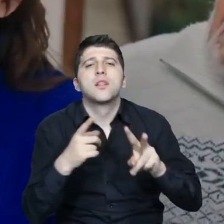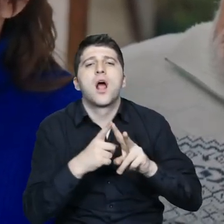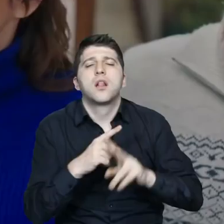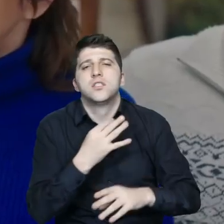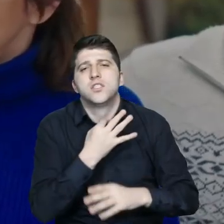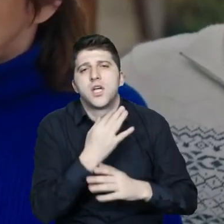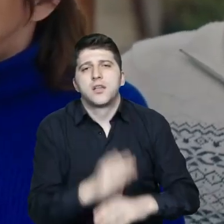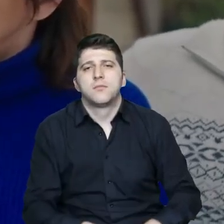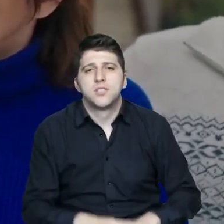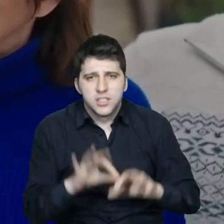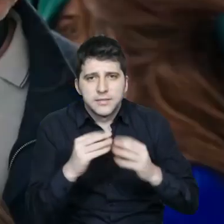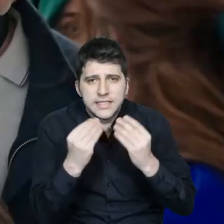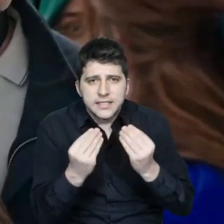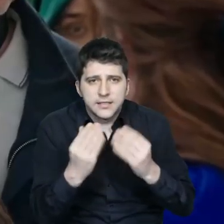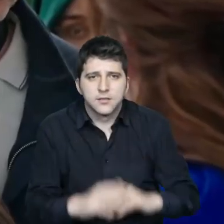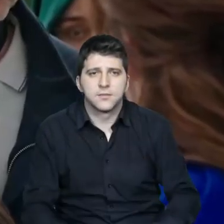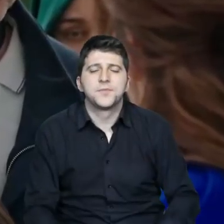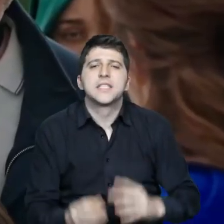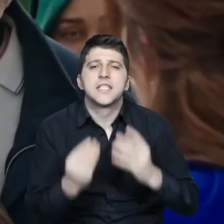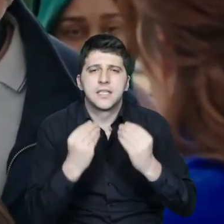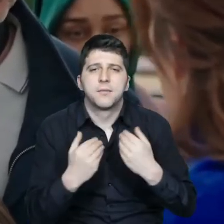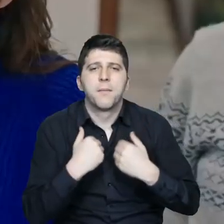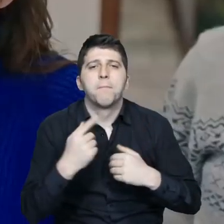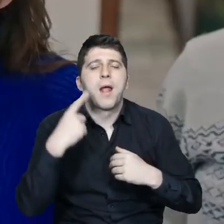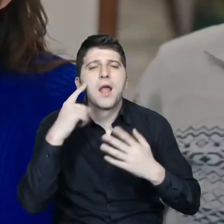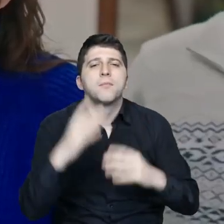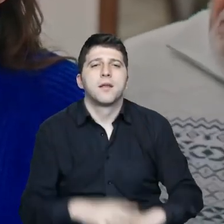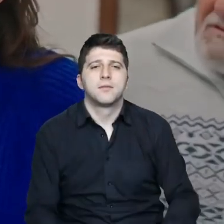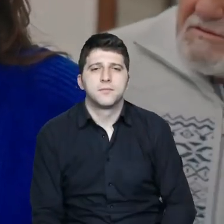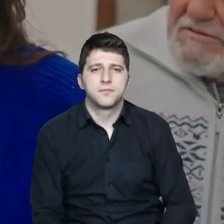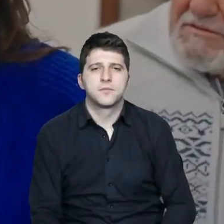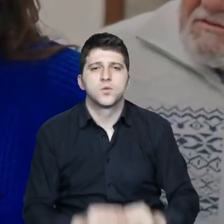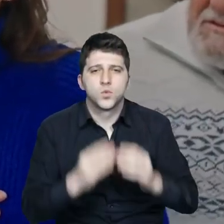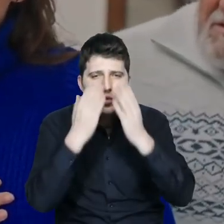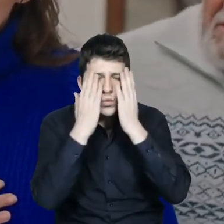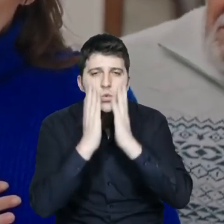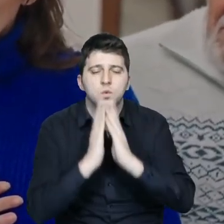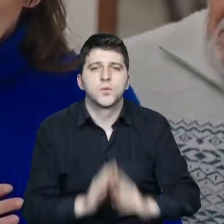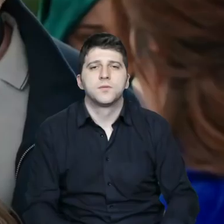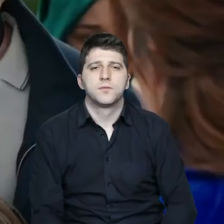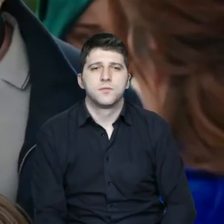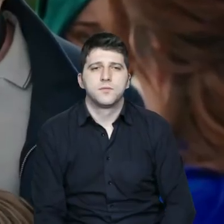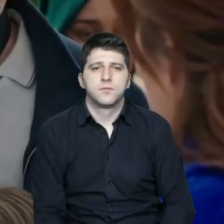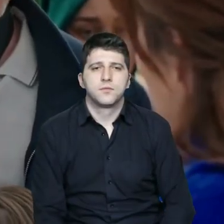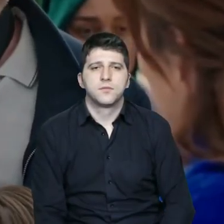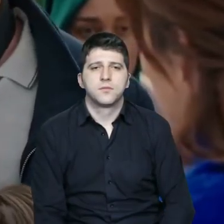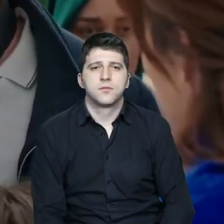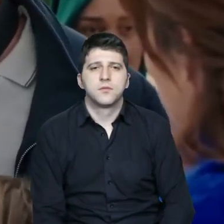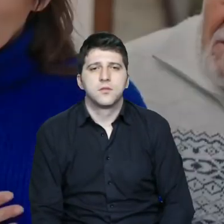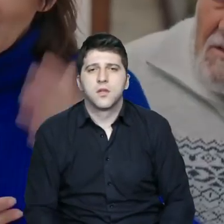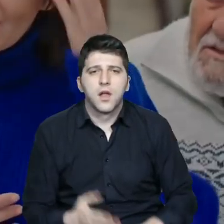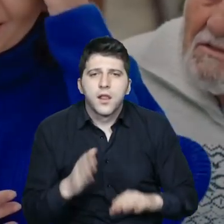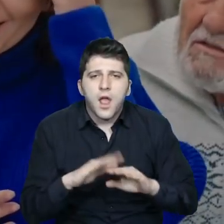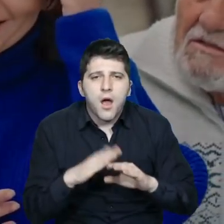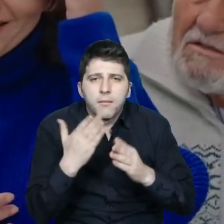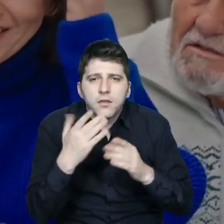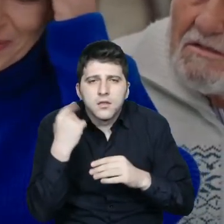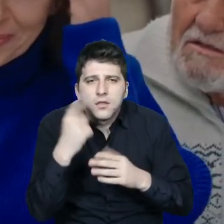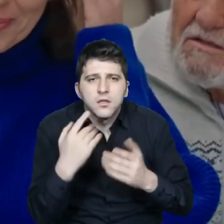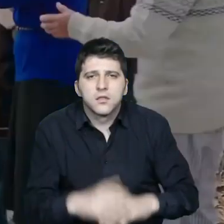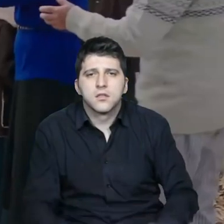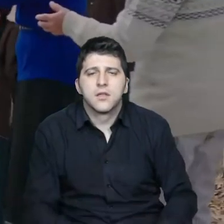ederim. Şimdi iyisin değil mi? İyiyim, merak etme. Ya şükür. Ne yaptın kendine?